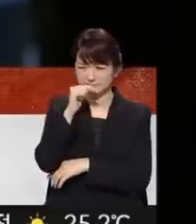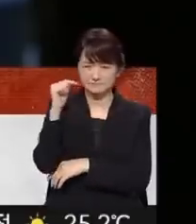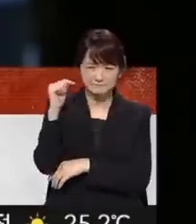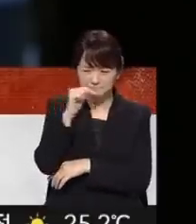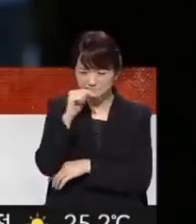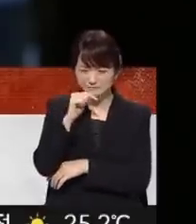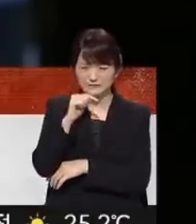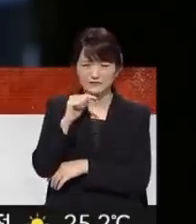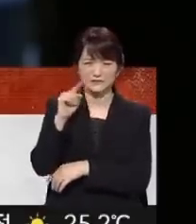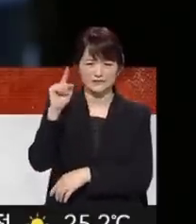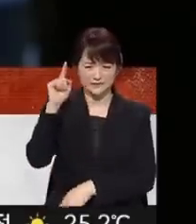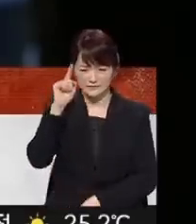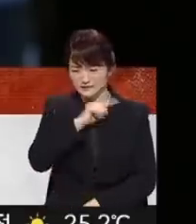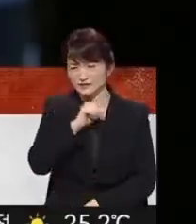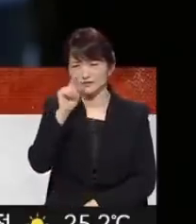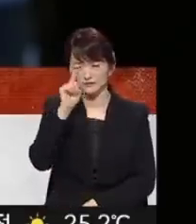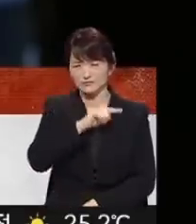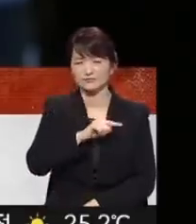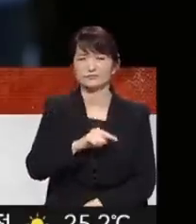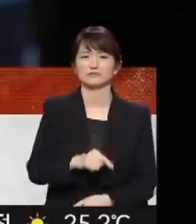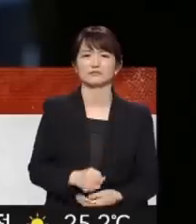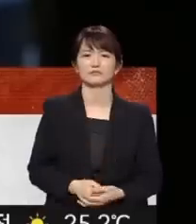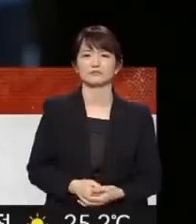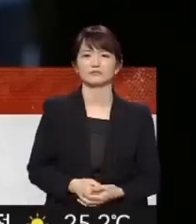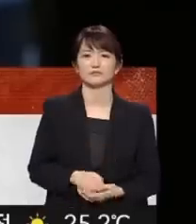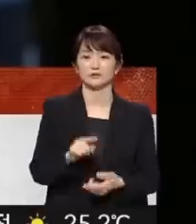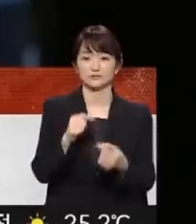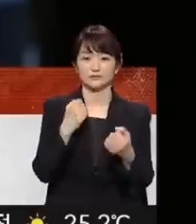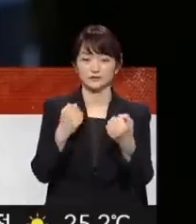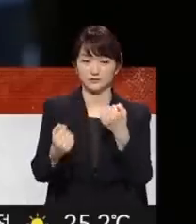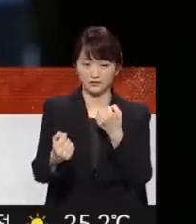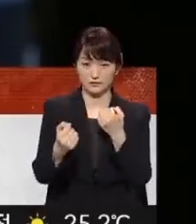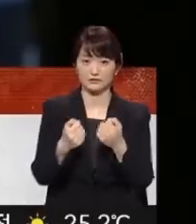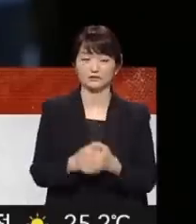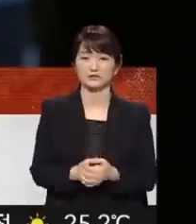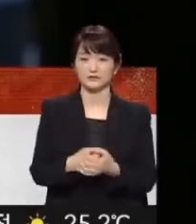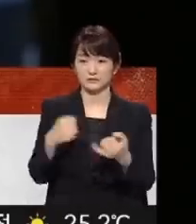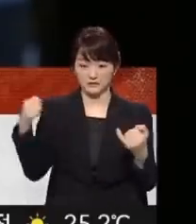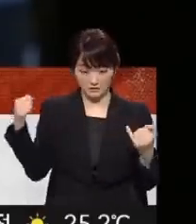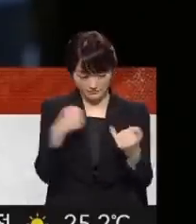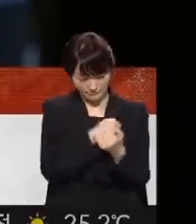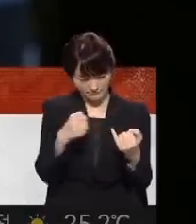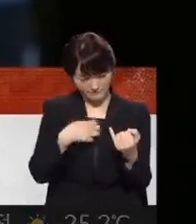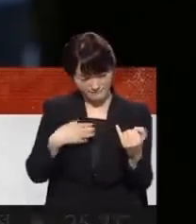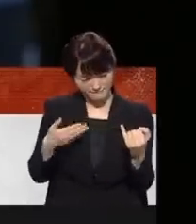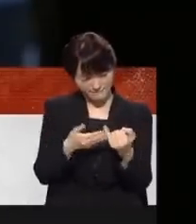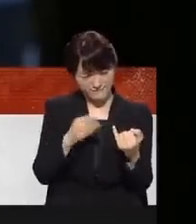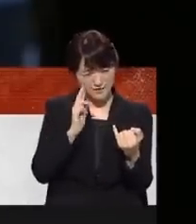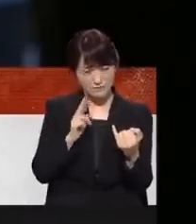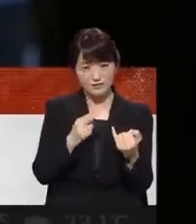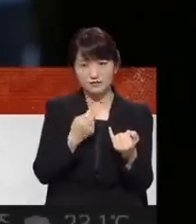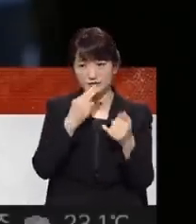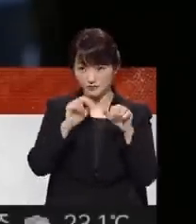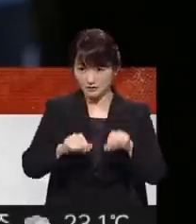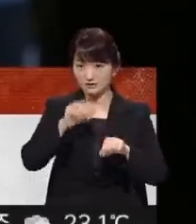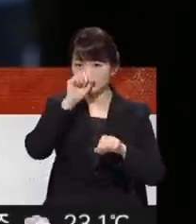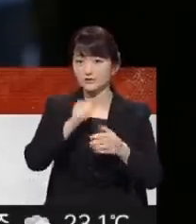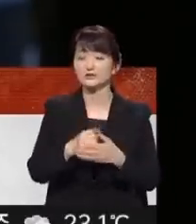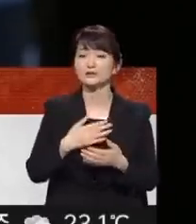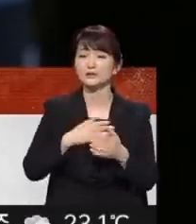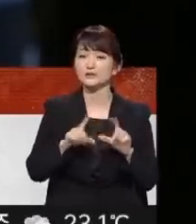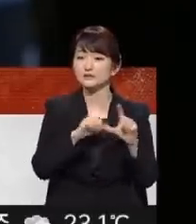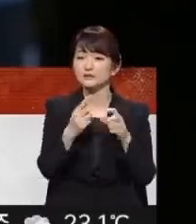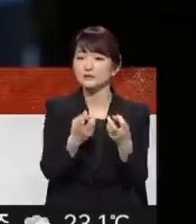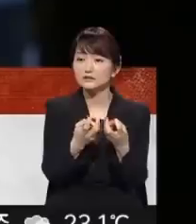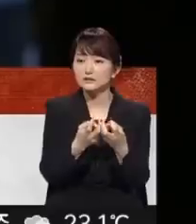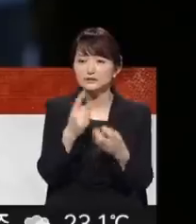있고 더욱더 악랄해졌겠죠. 그럼에도 불구하고 살았으면 좋겠어요. 내가 살 수 있는